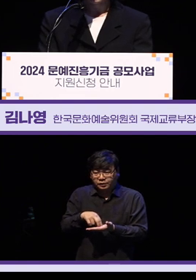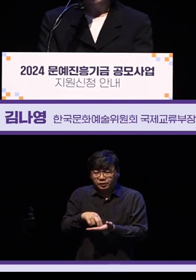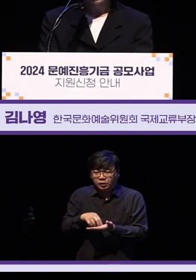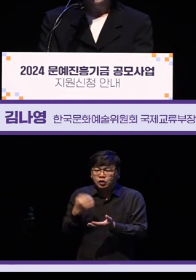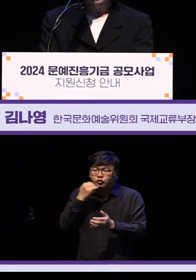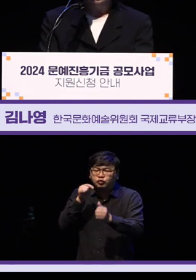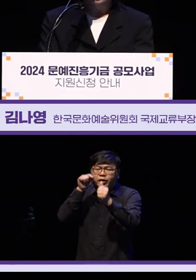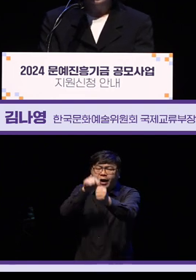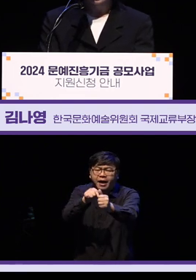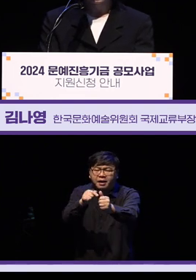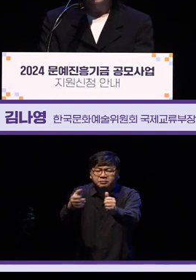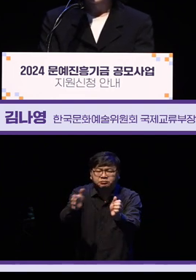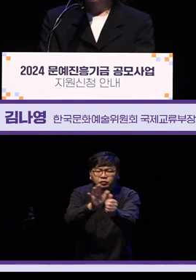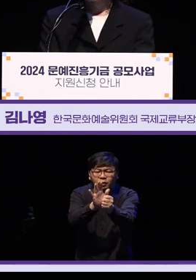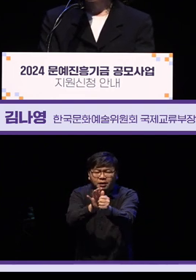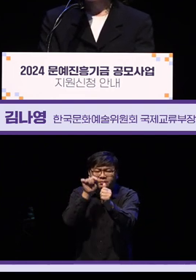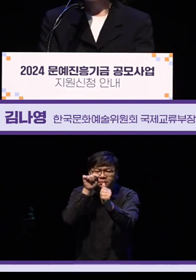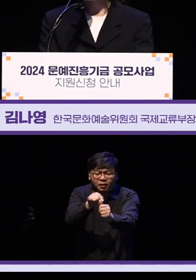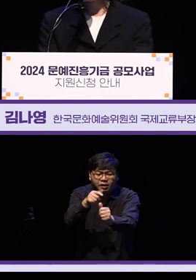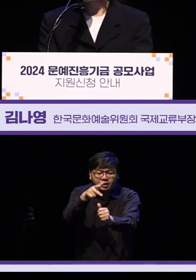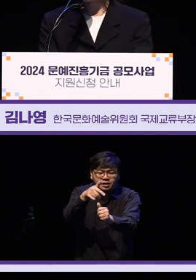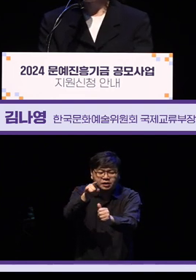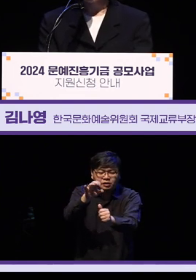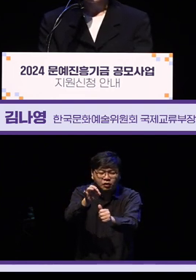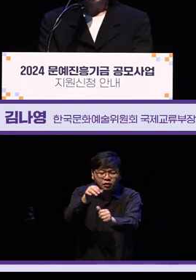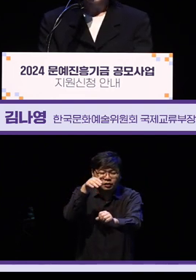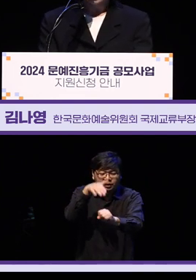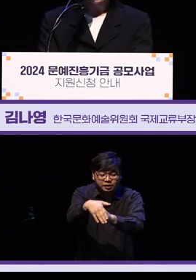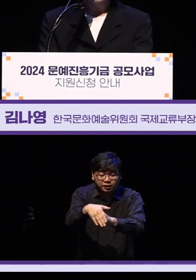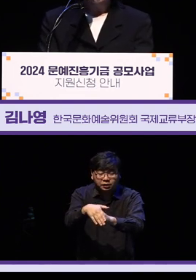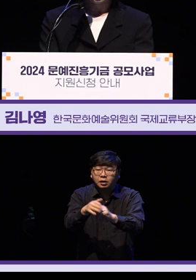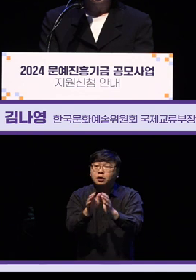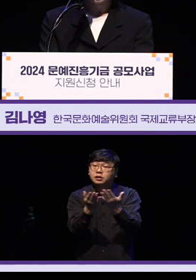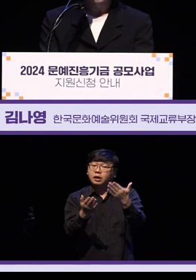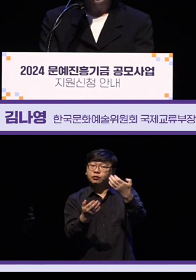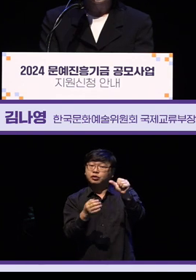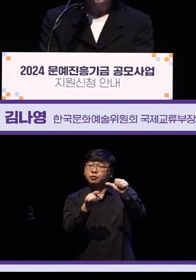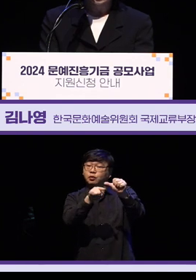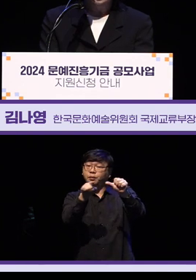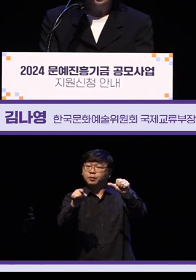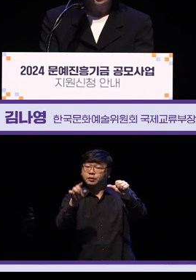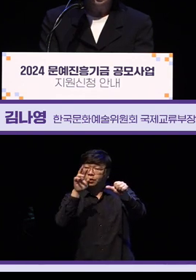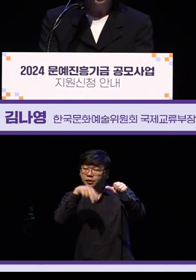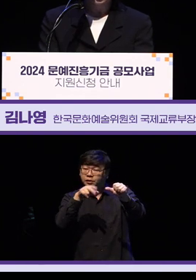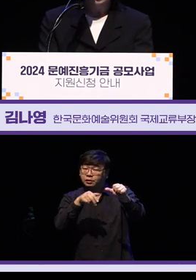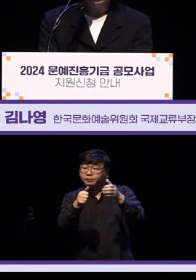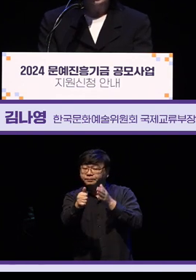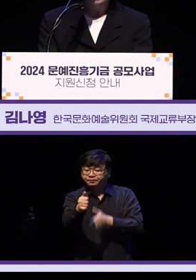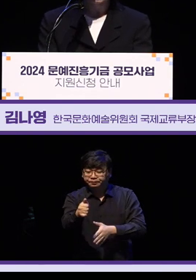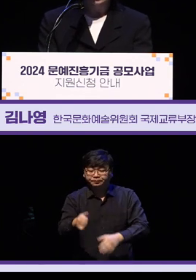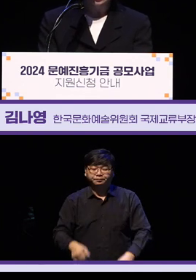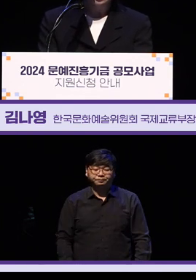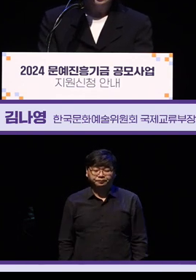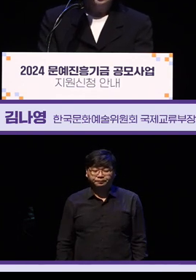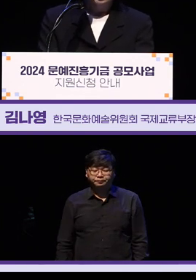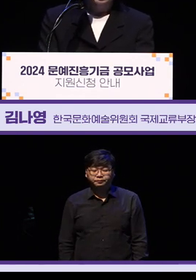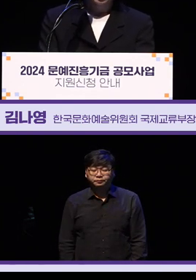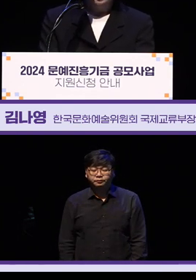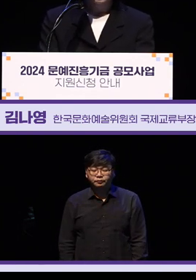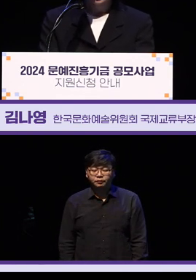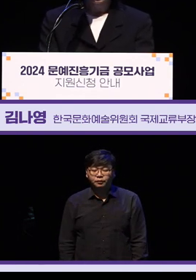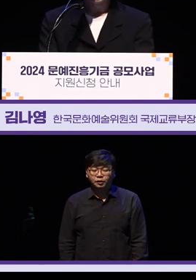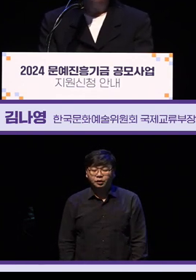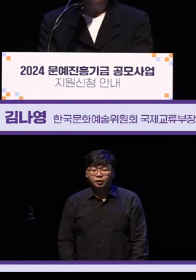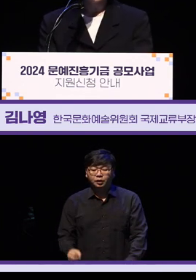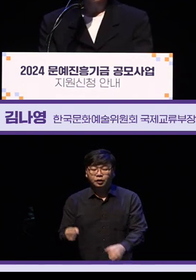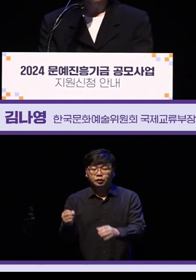지정형 사업이 포함이 되어 있는데요 사업 설명 책자 95페이지부터 보시면 상세하게 설명이 나와 있습니다 이번에